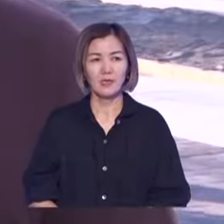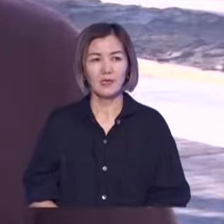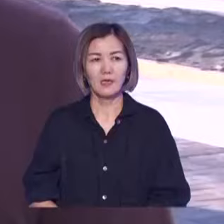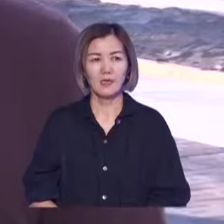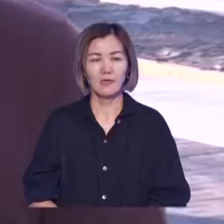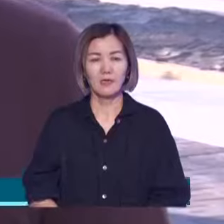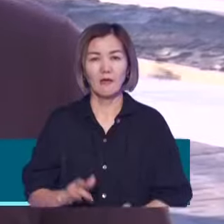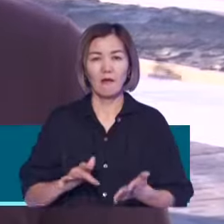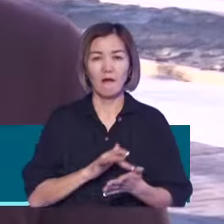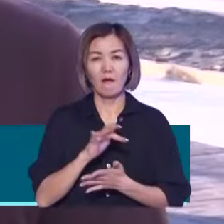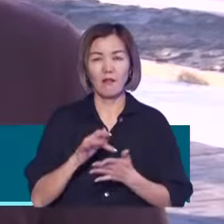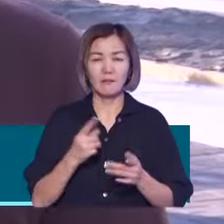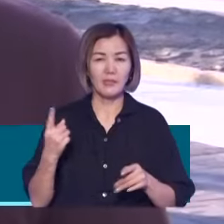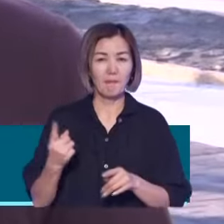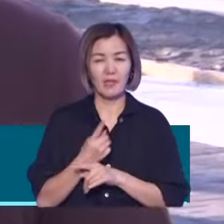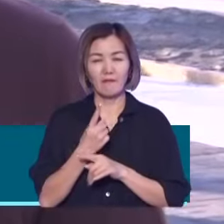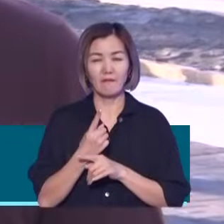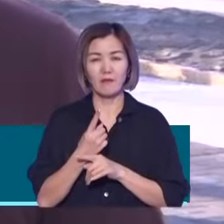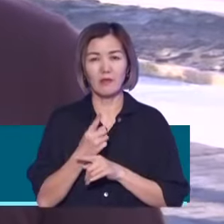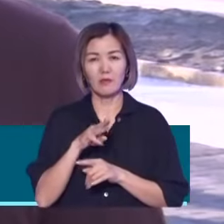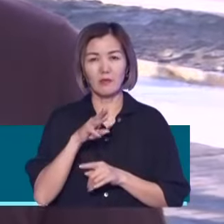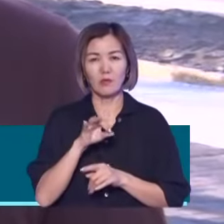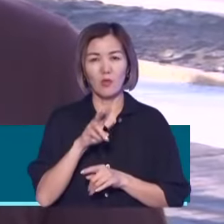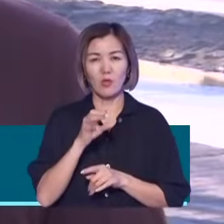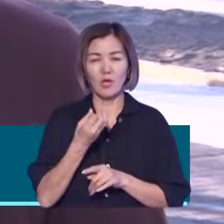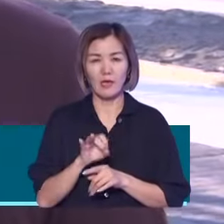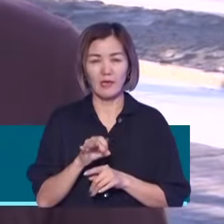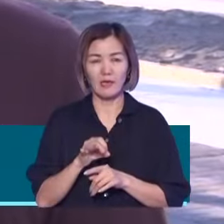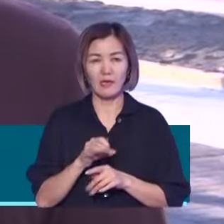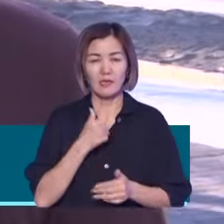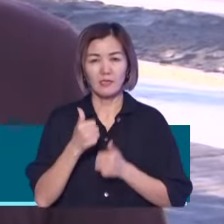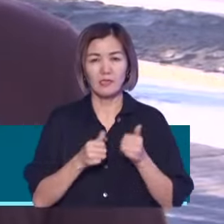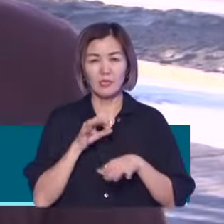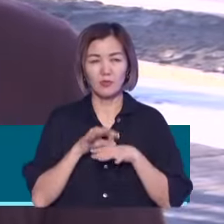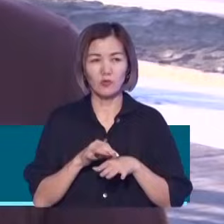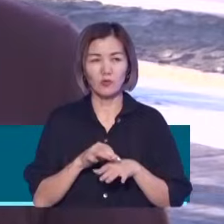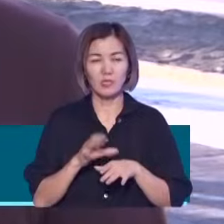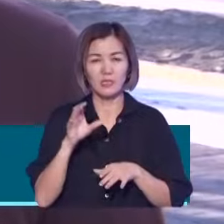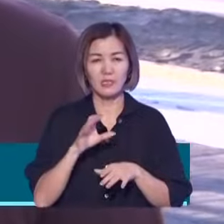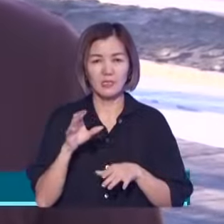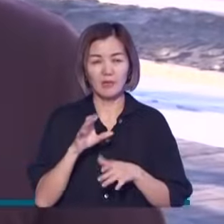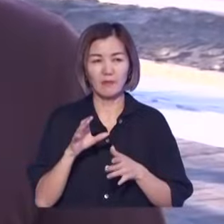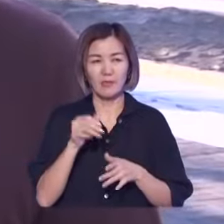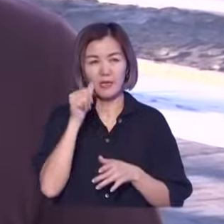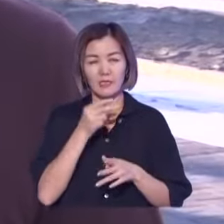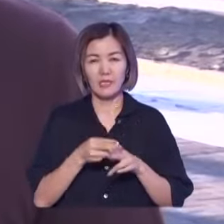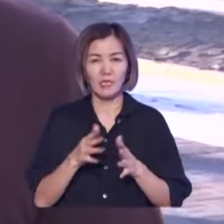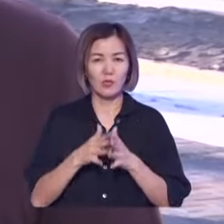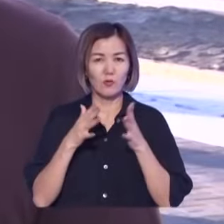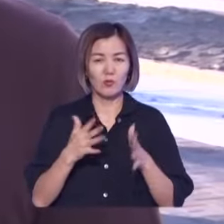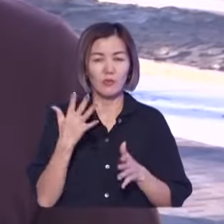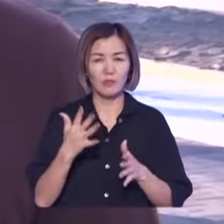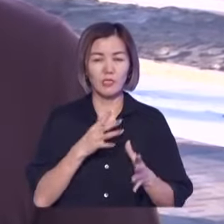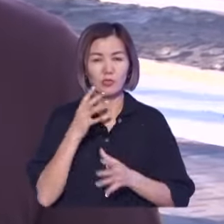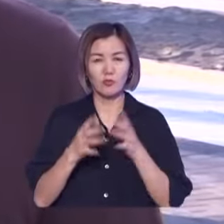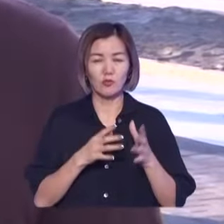Қаламызда алғашқы рет толағай алыптар сайысы өтуде. Бұл жарыстың негізгі мақсаты, өздеріңіз белгілі, 42 айында елімізде ең үлкен